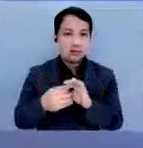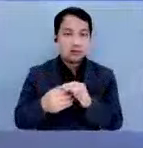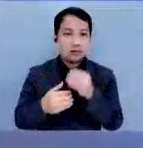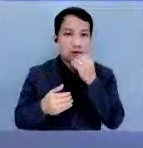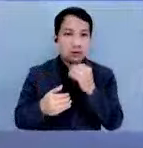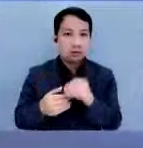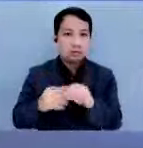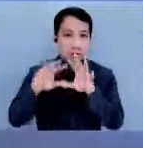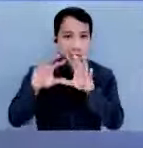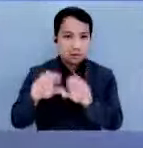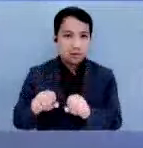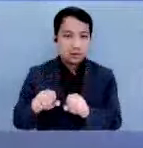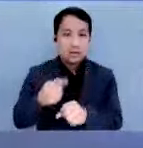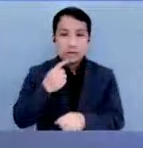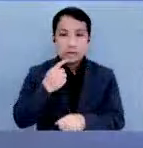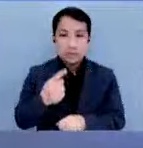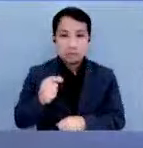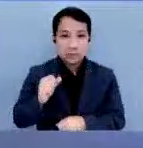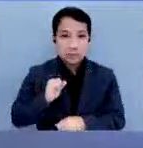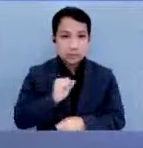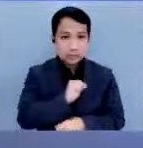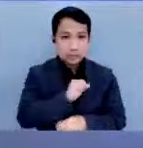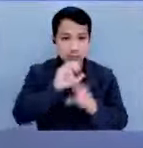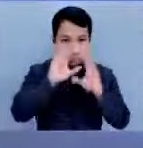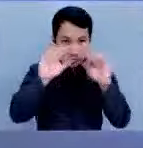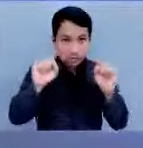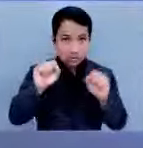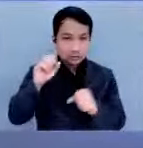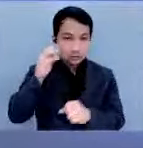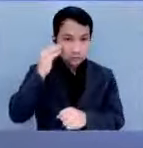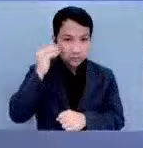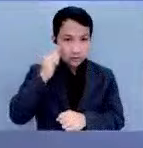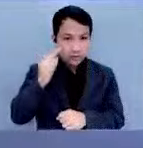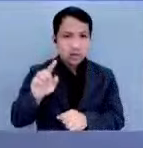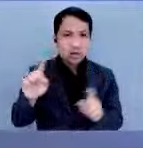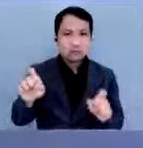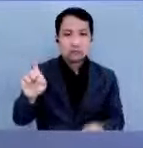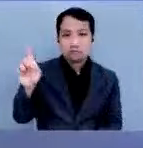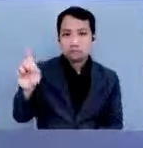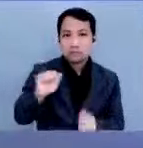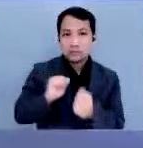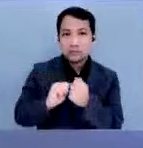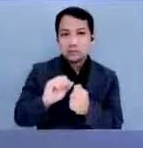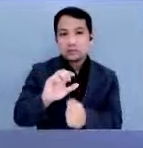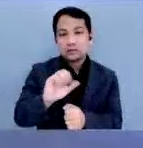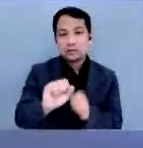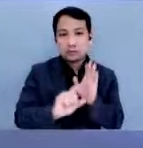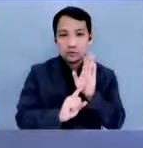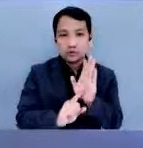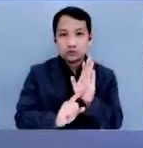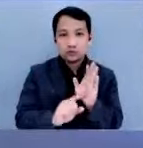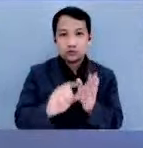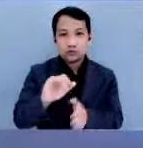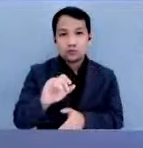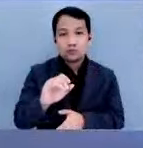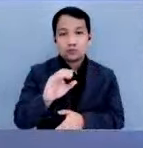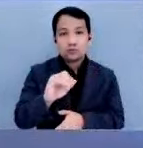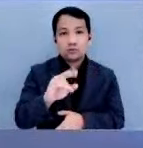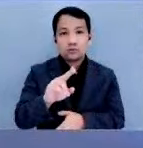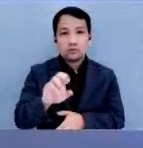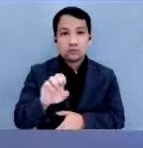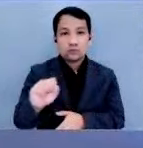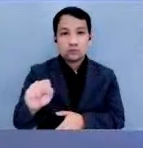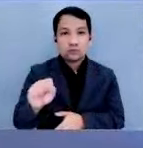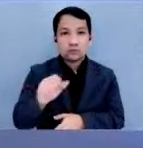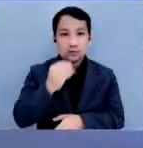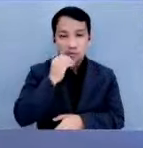Quiboloy ayon po kay Zubiri. Ano po ang show cause order? Ito po ay isang kautusan na karaniwang nanggagaling sa mga